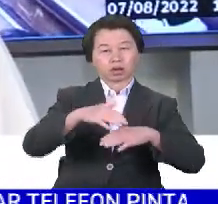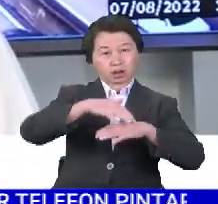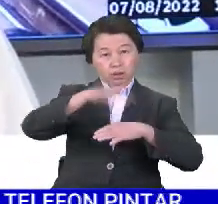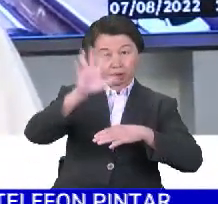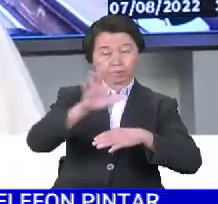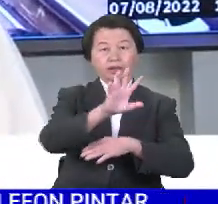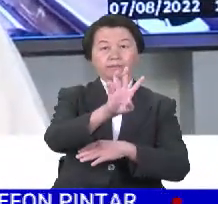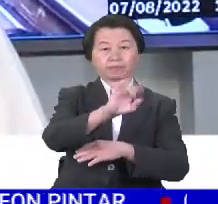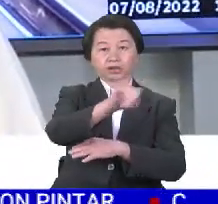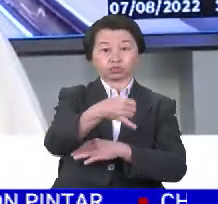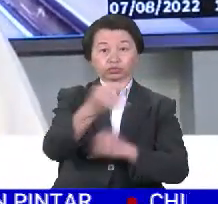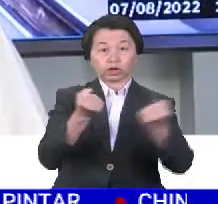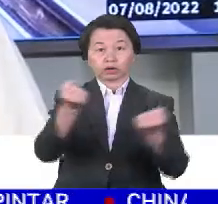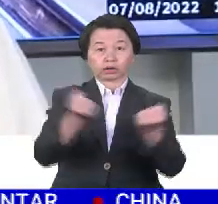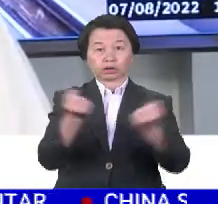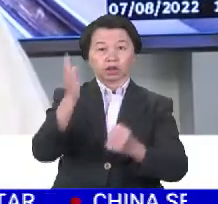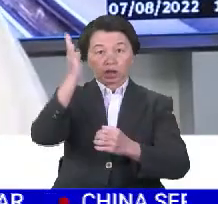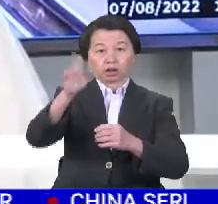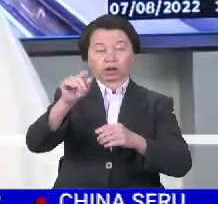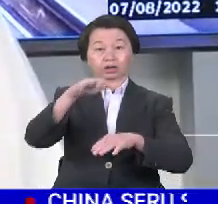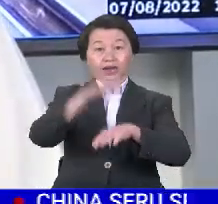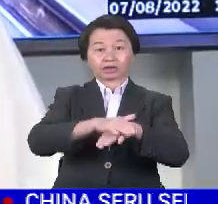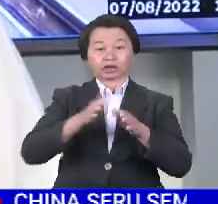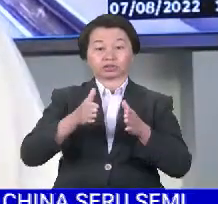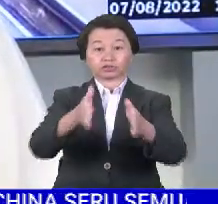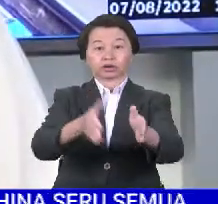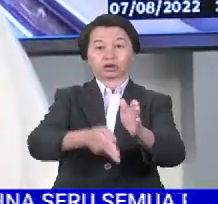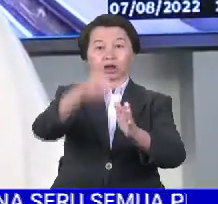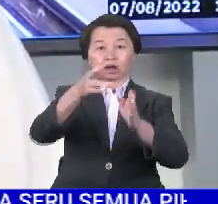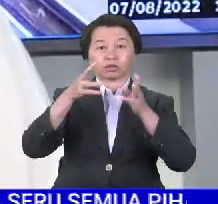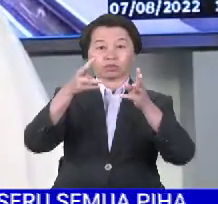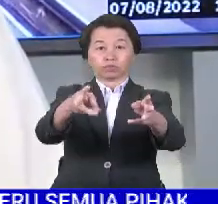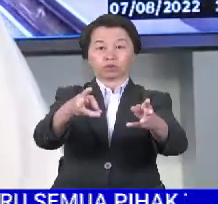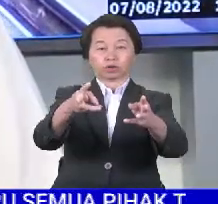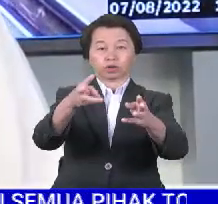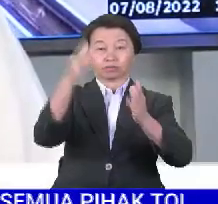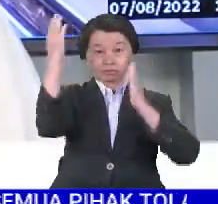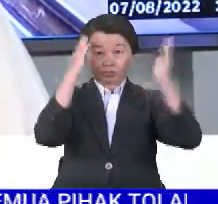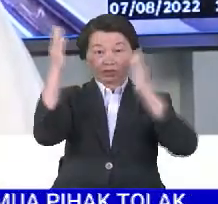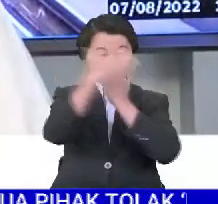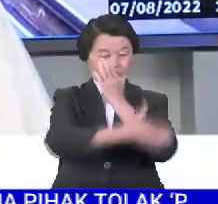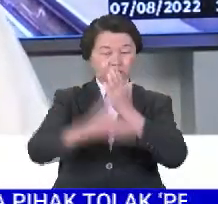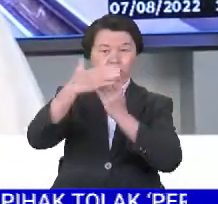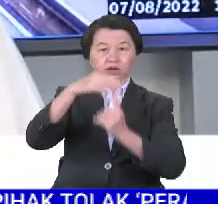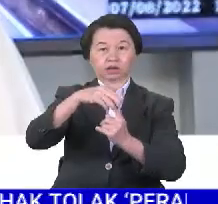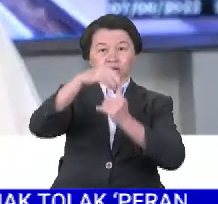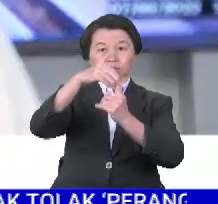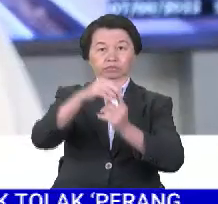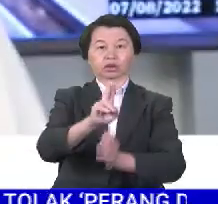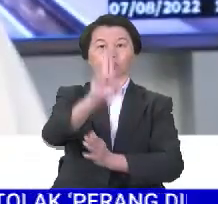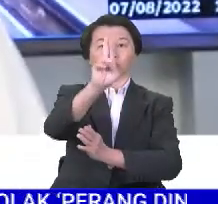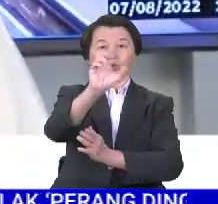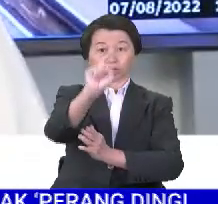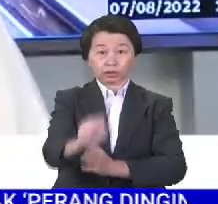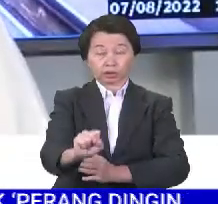lebih 4 juta kenderaan akan menggunakan Lebuh Raya Utama di negara ini, terutamanya di Lebuh Raya Utara